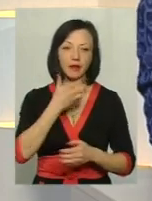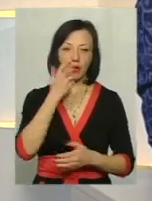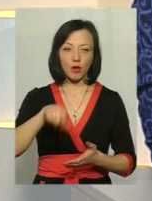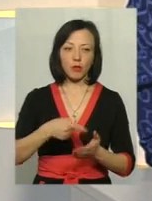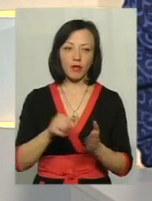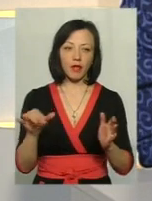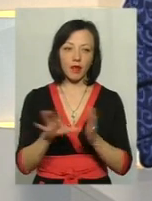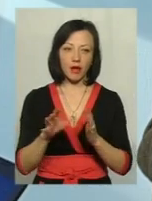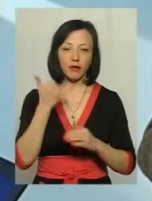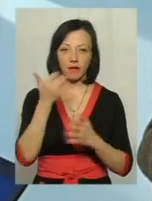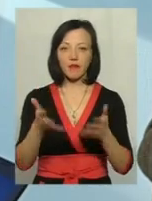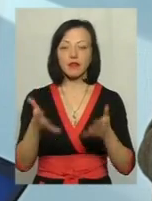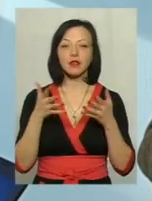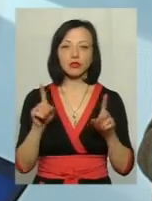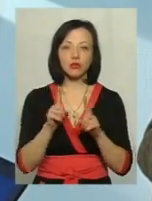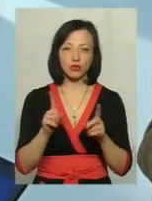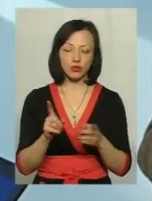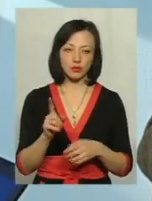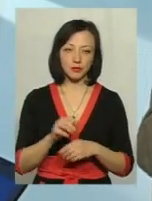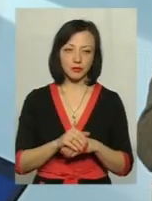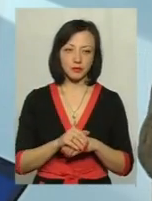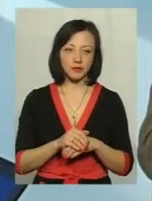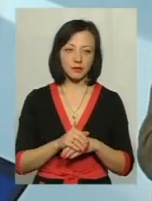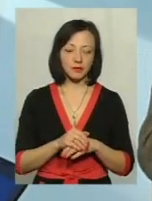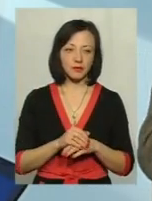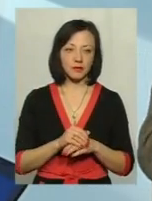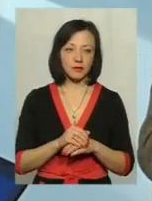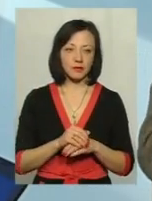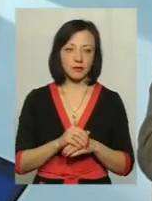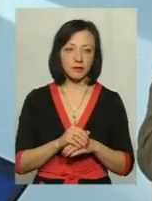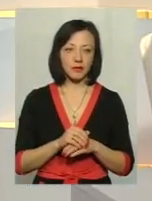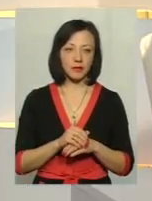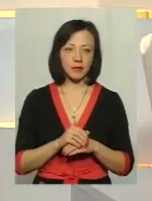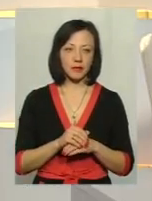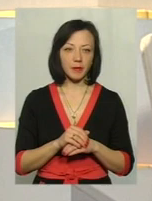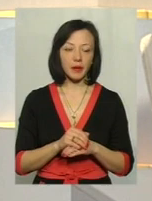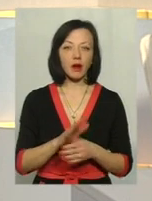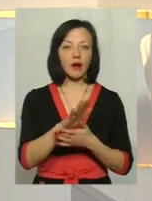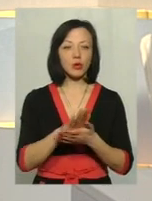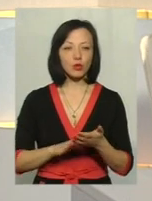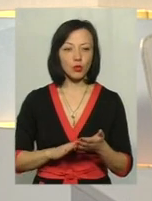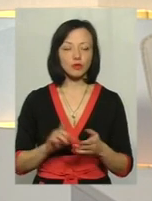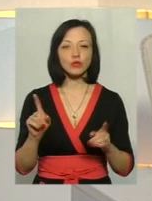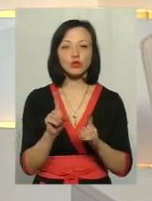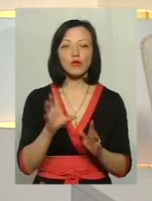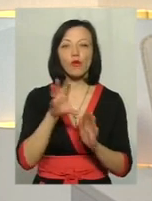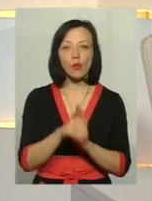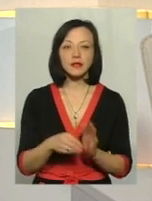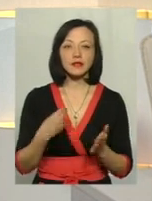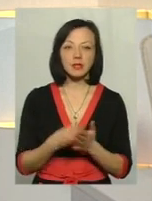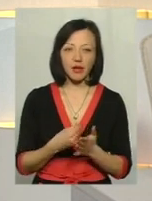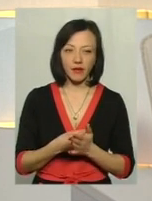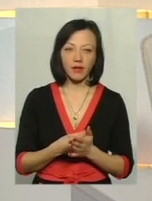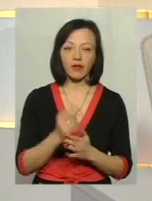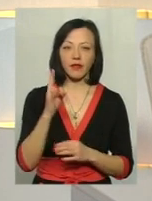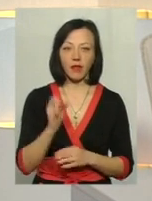Обов'язково зв'яжемося, вияснимо, що як до чого розкажемо. В продовження, що входить в тариф